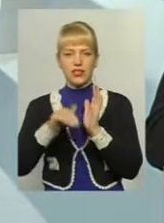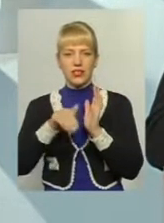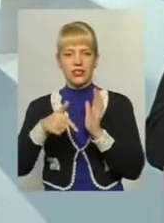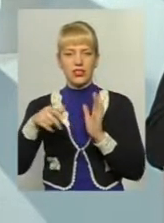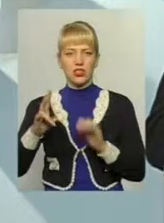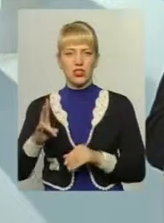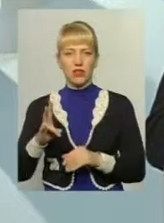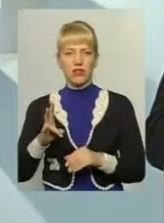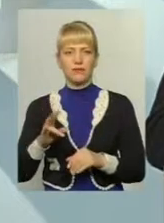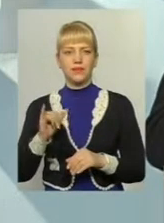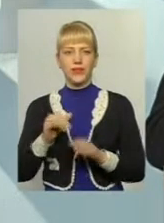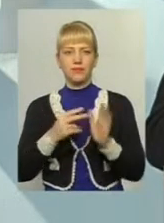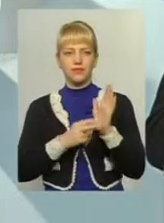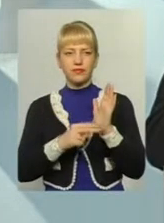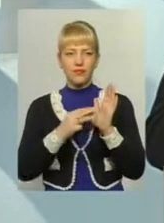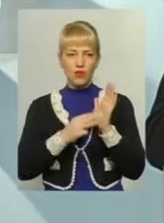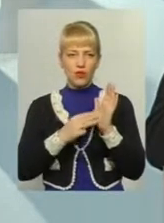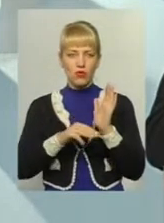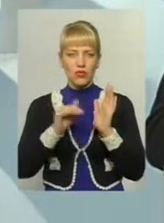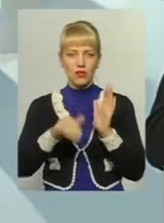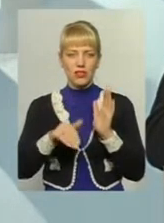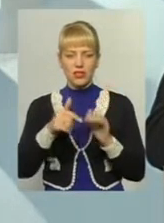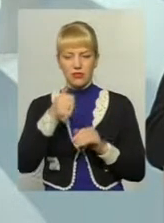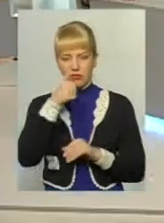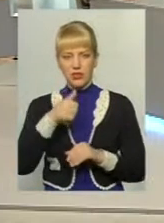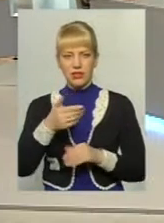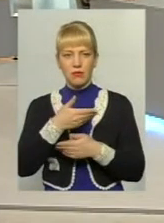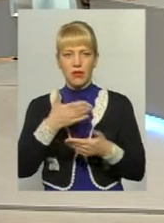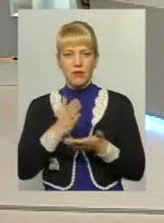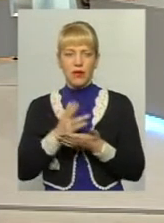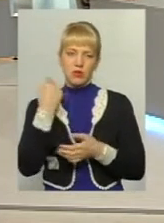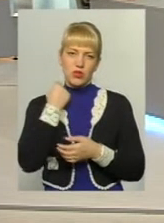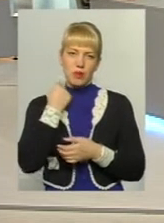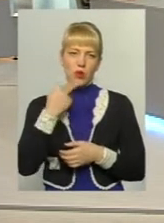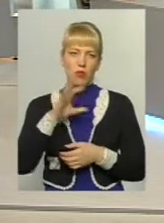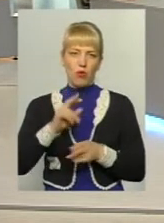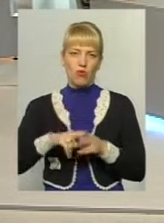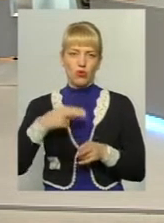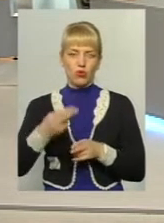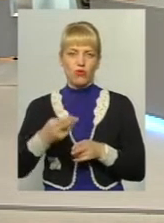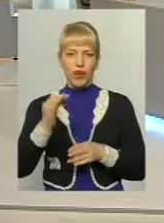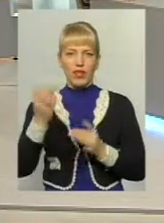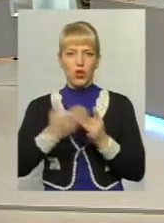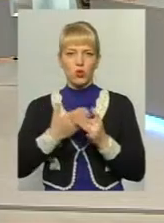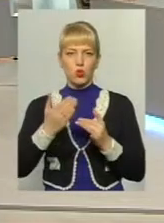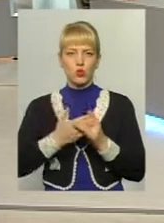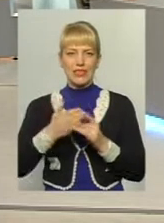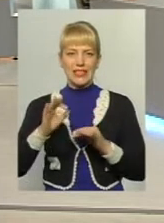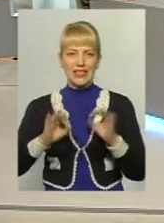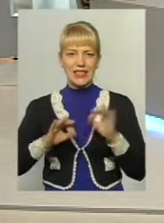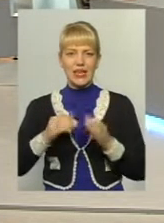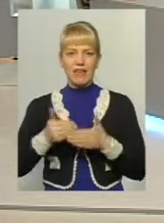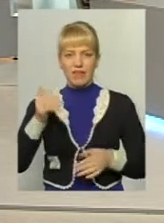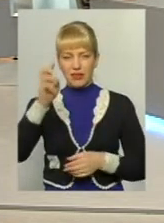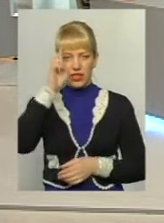котельною, він спалюється в великих кількостях. І в нас всі місяці зимові ми спалювали приблизно